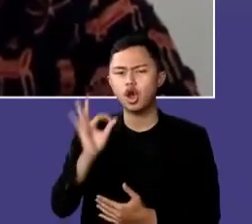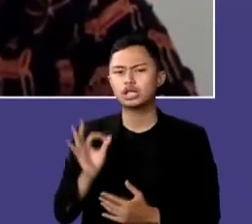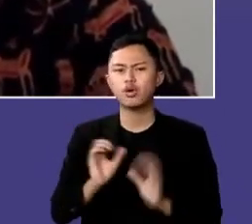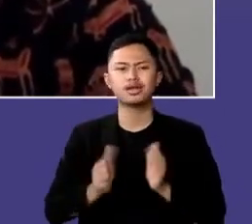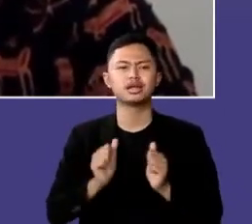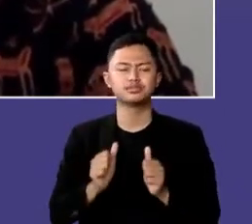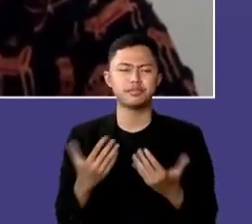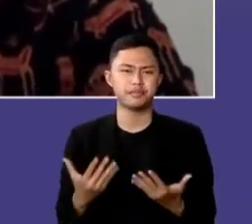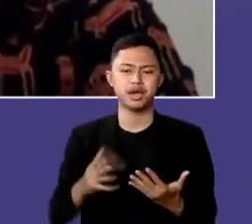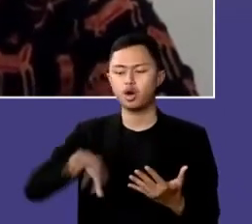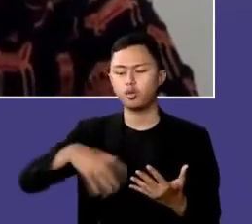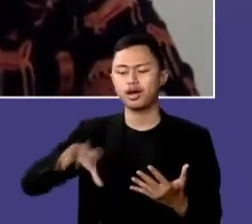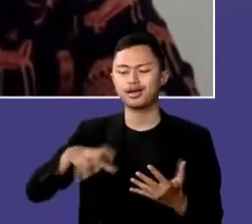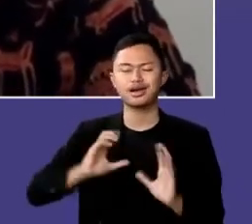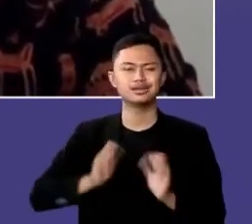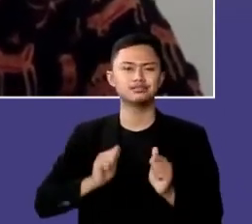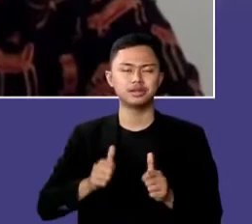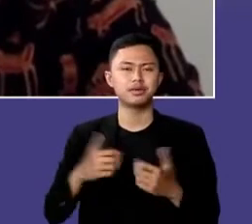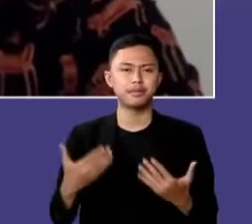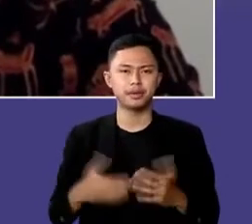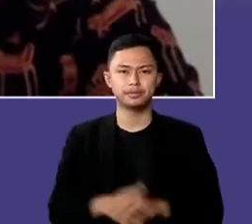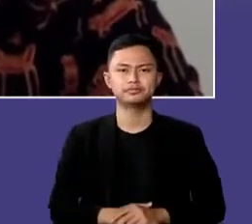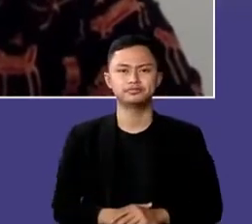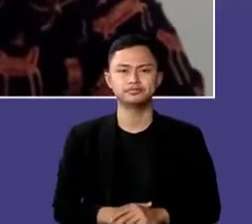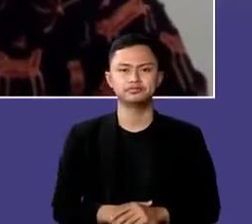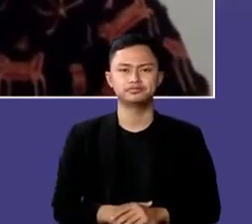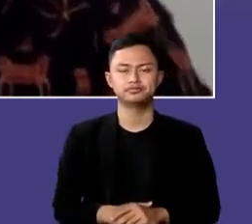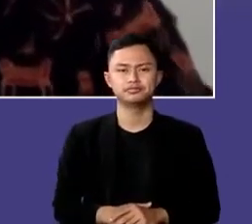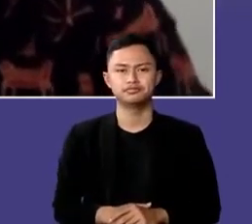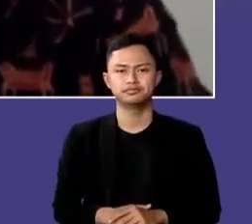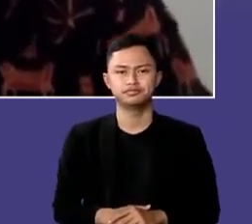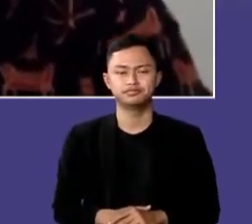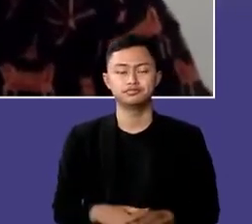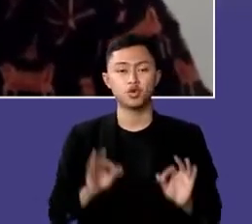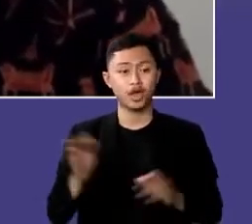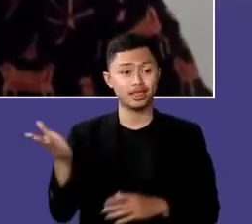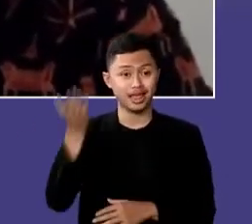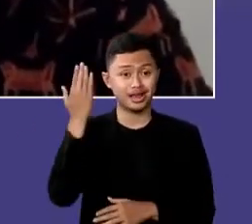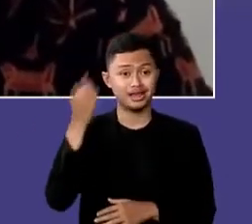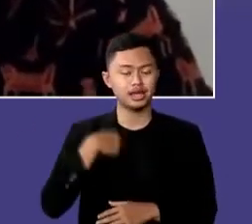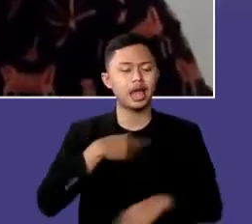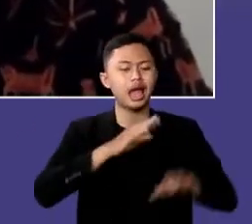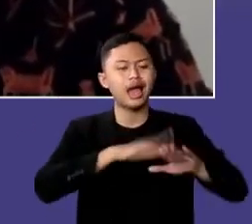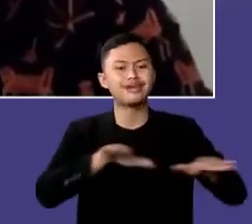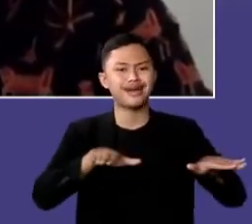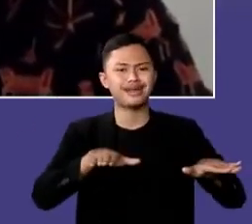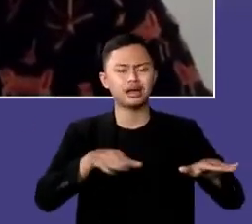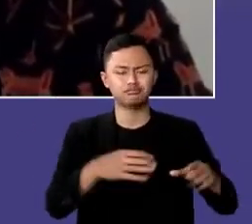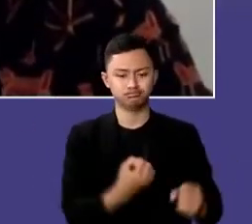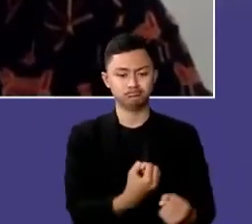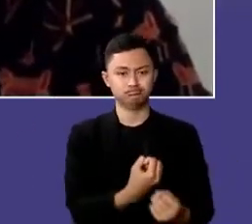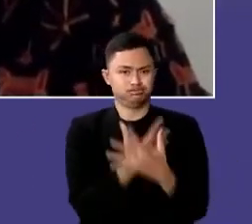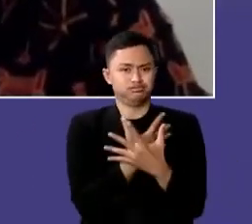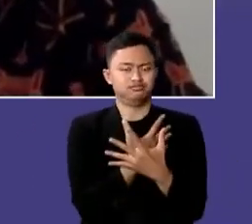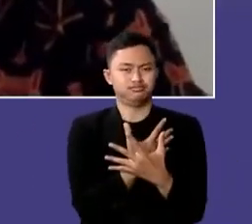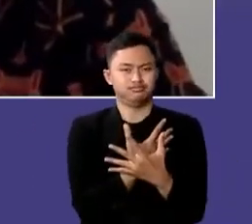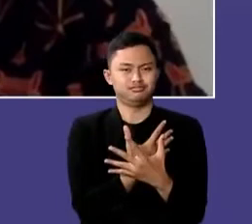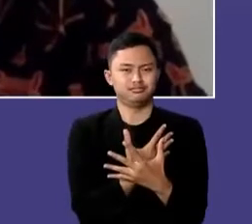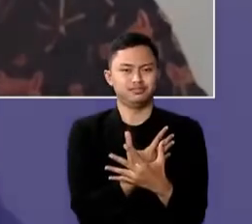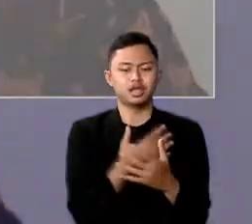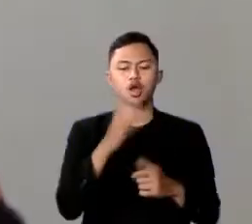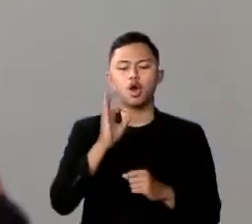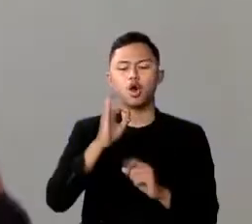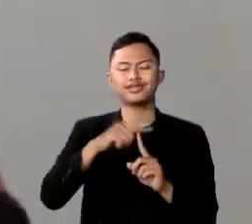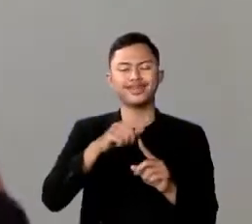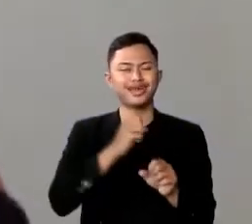orangtua dan keluarga baik jadi eh tadi seandainya anak terinfeksi sebagian besar itu